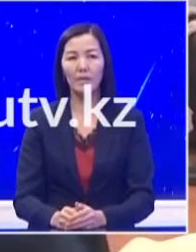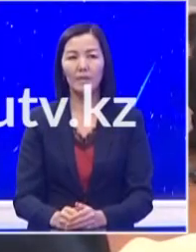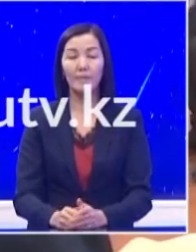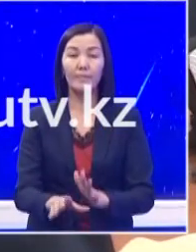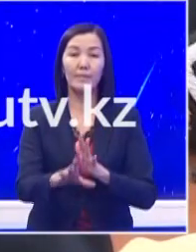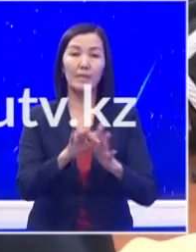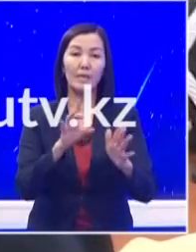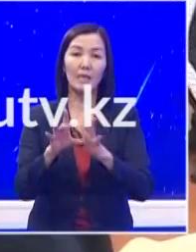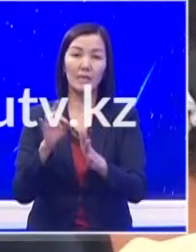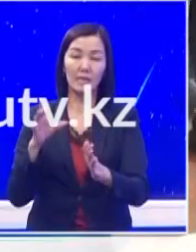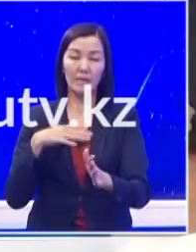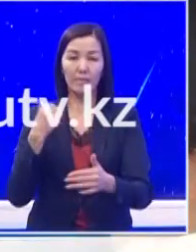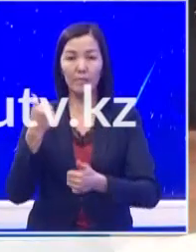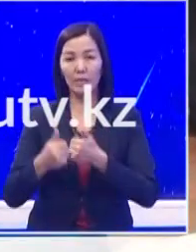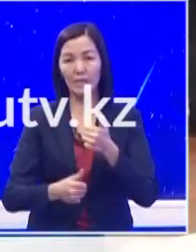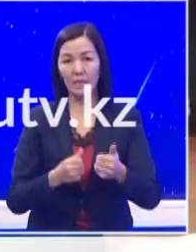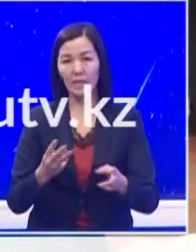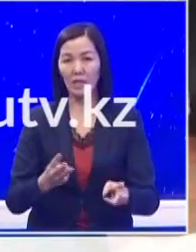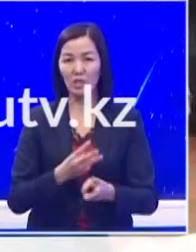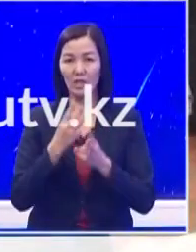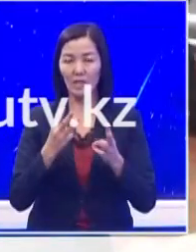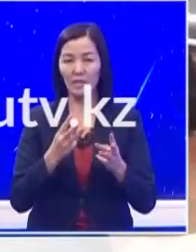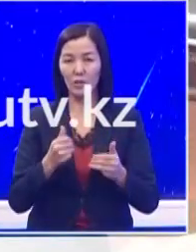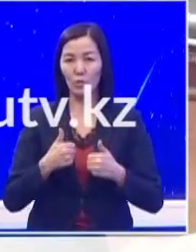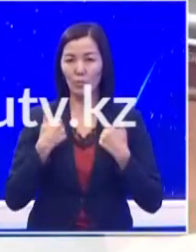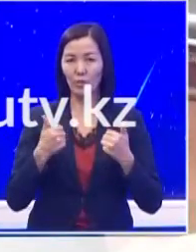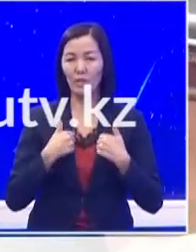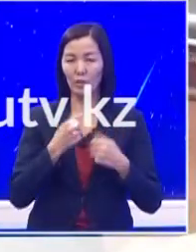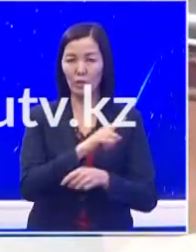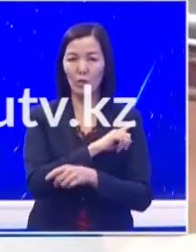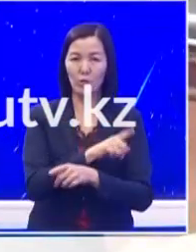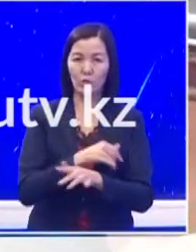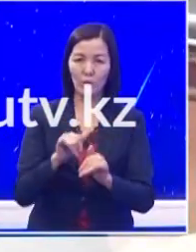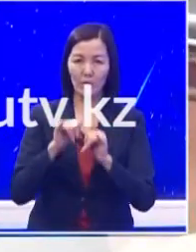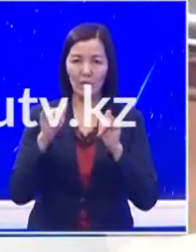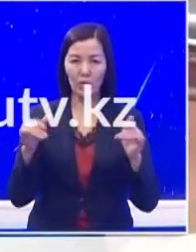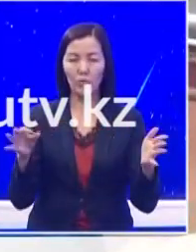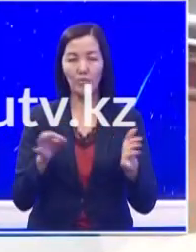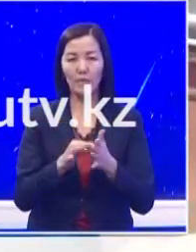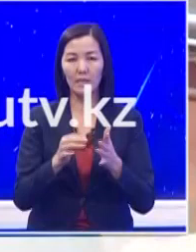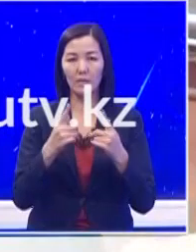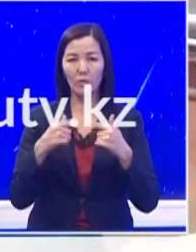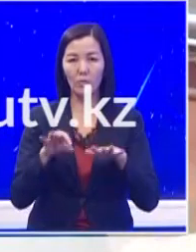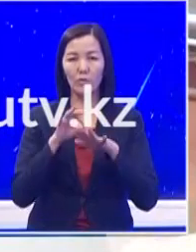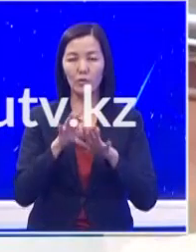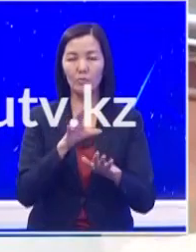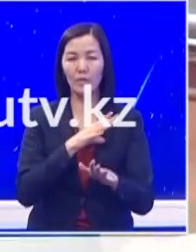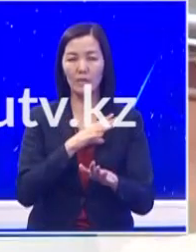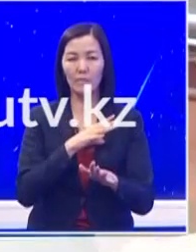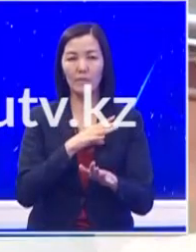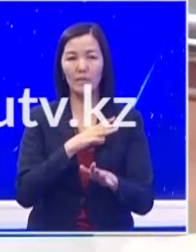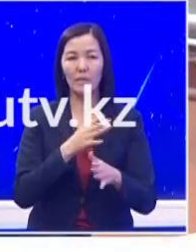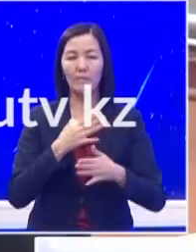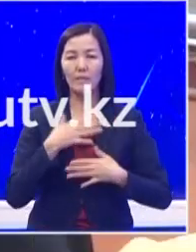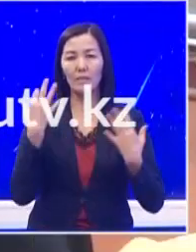іріктеп, және де жарысқа деген ұмтылысын, күш-қуатын арттыру мақсатында сол балаларға ұйымдастырып жатырмыз. Және де осы